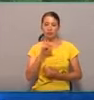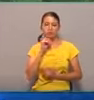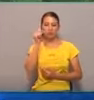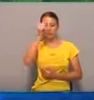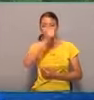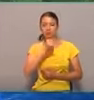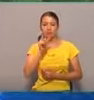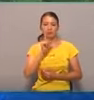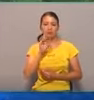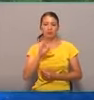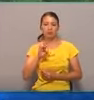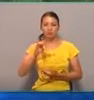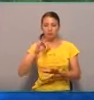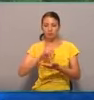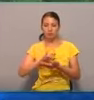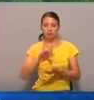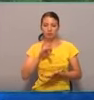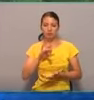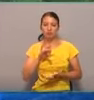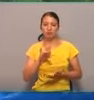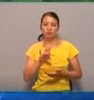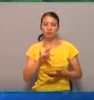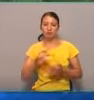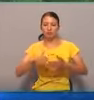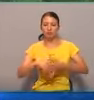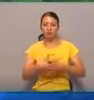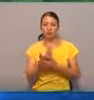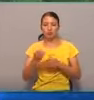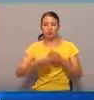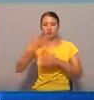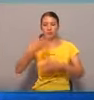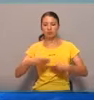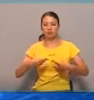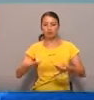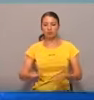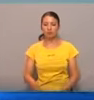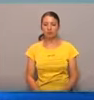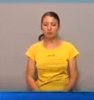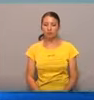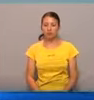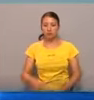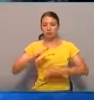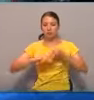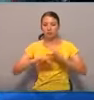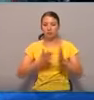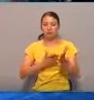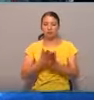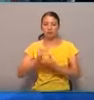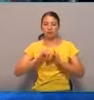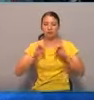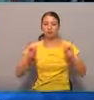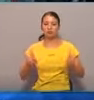жастар жылына орай жастар ресурстық орталығына жаңа ғимарат берді. Құрылыс саласында да серпін